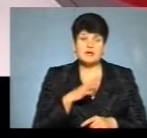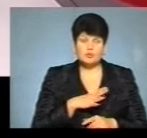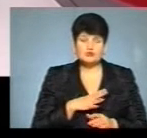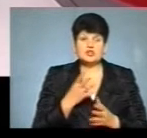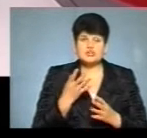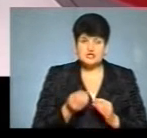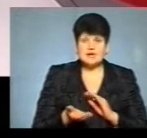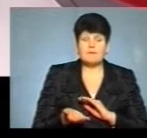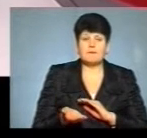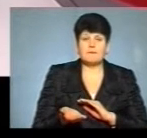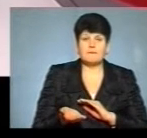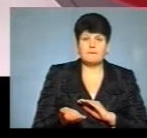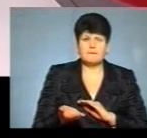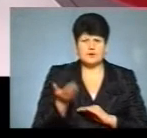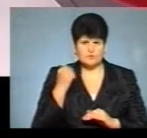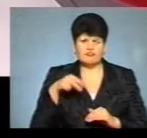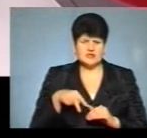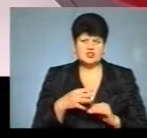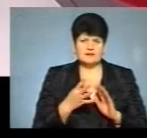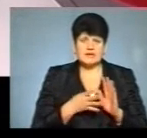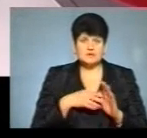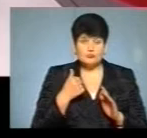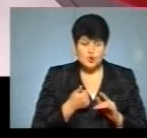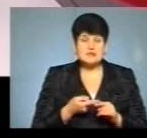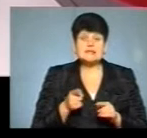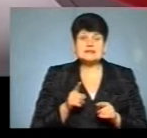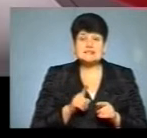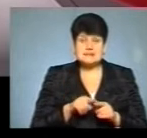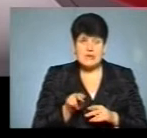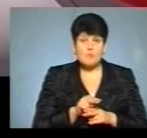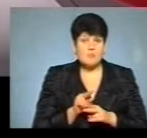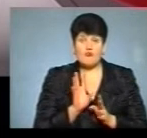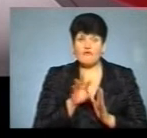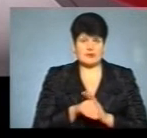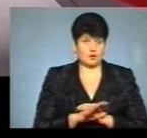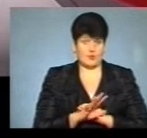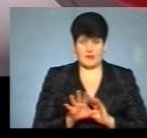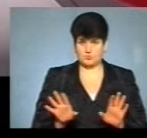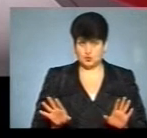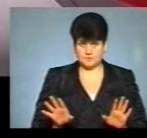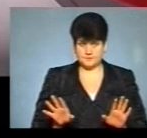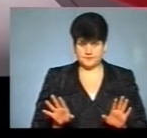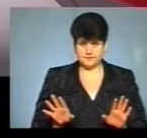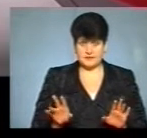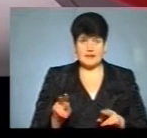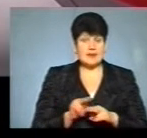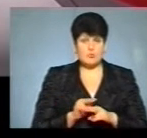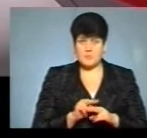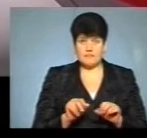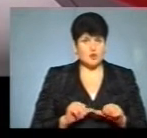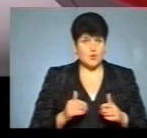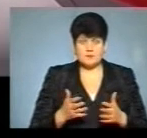минулого, ну, в самому 19-му році. Цих поправок, на жаль, не було введено, не поправлено на